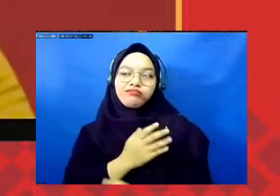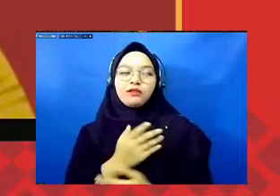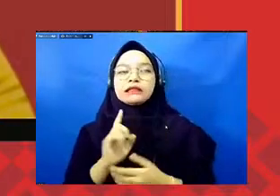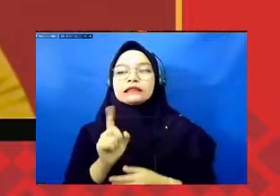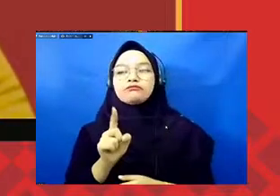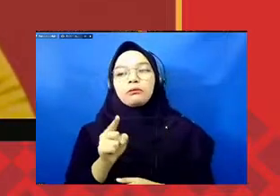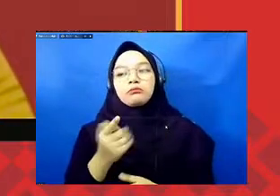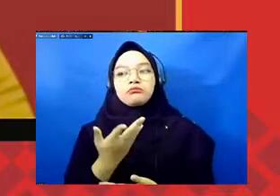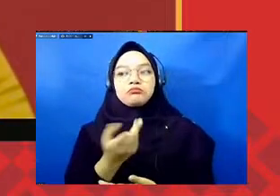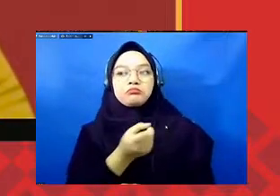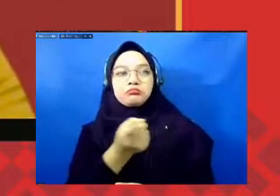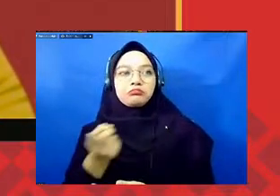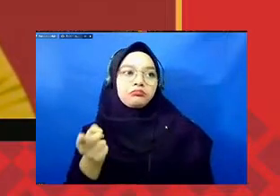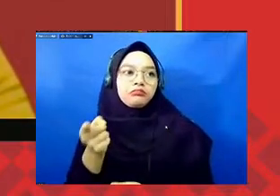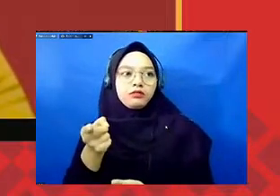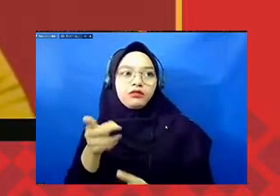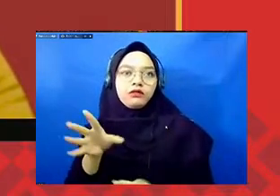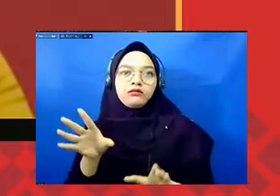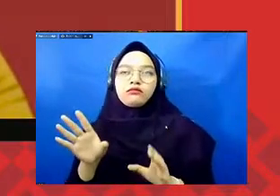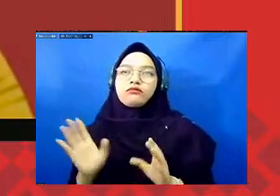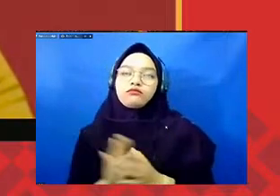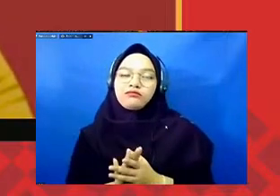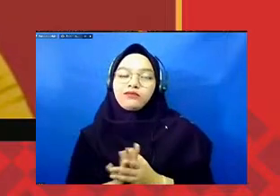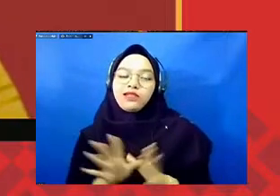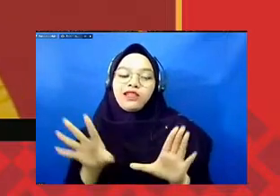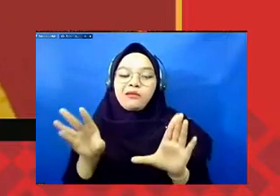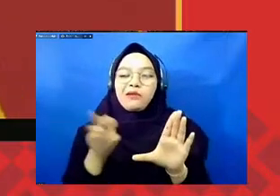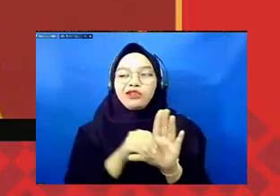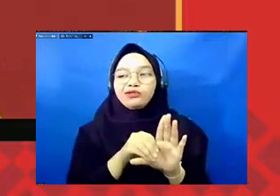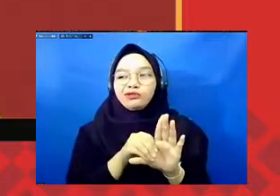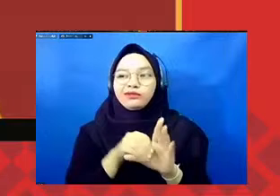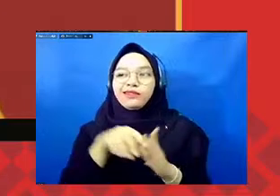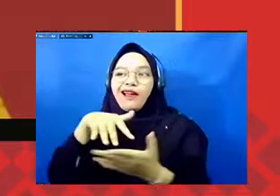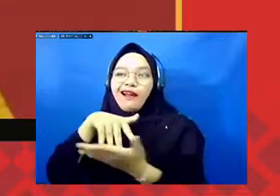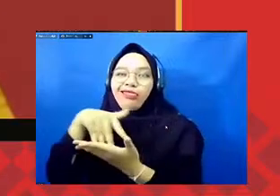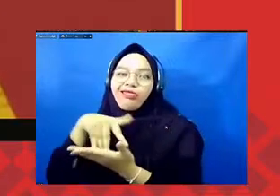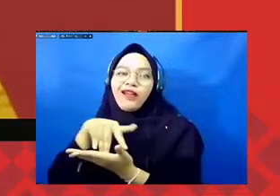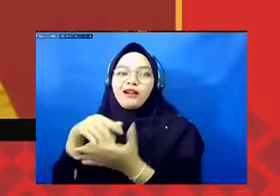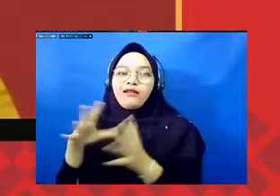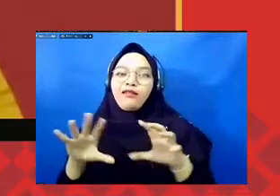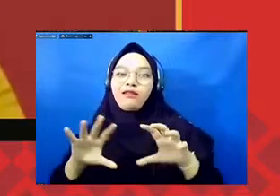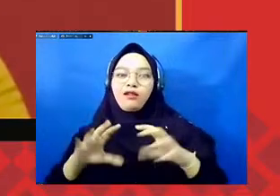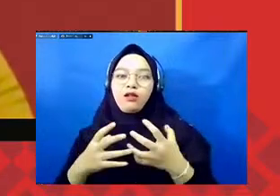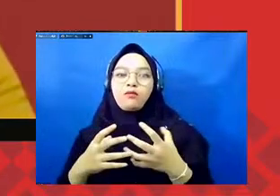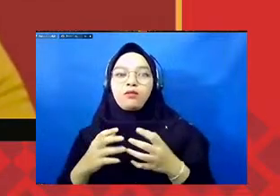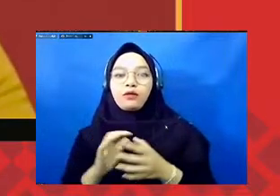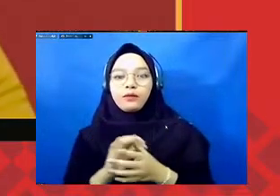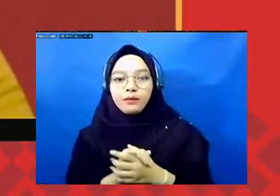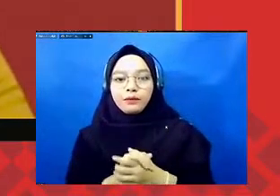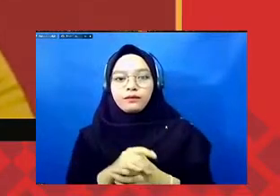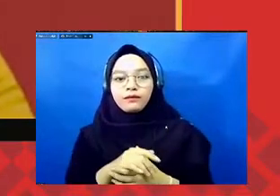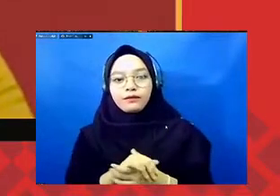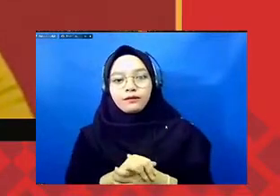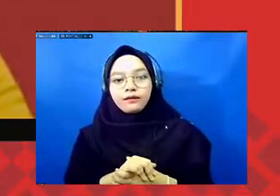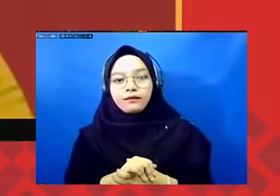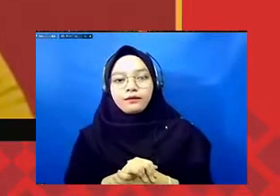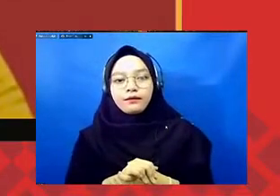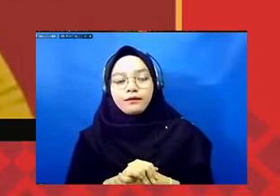karena mereka termasuk salah satu kelompok rentan dan juga aging ya,